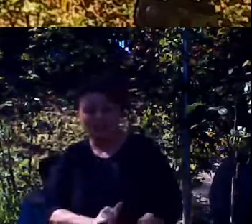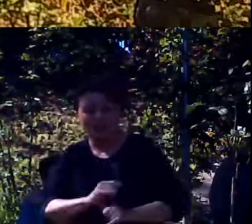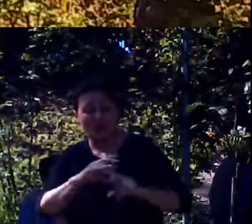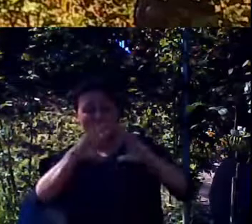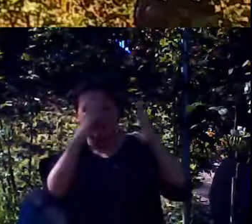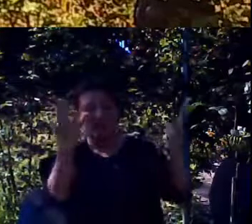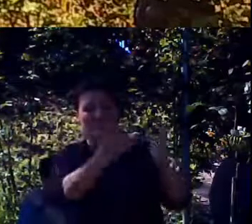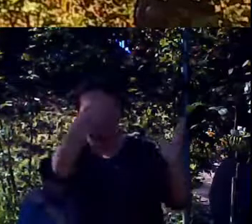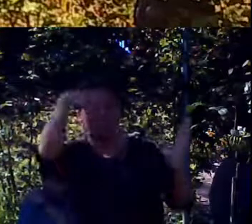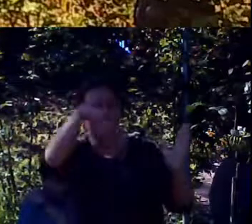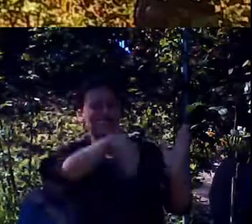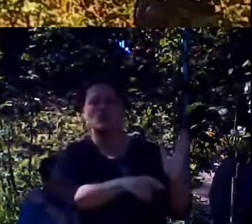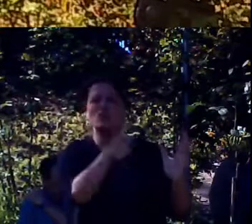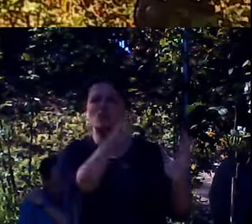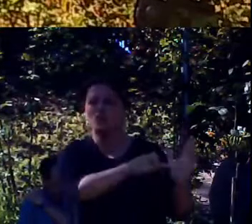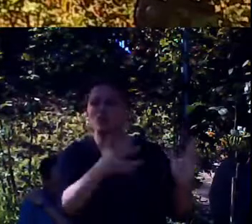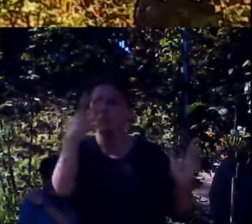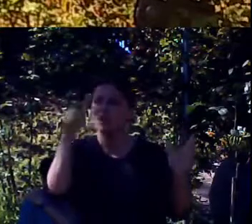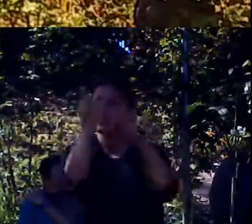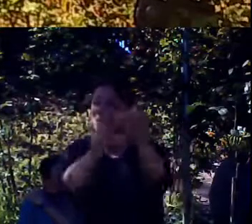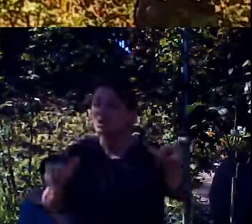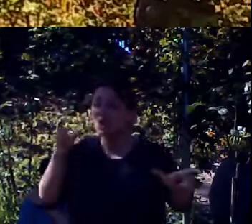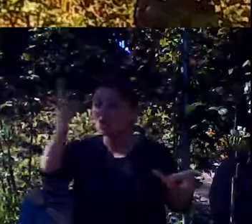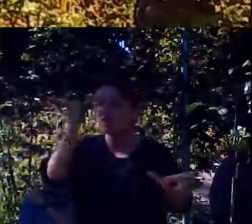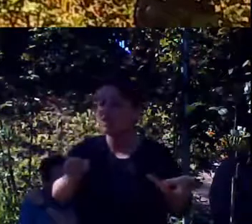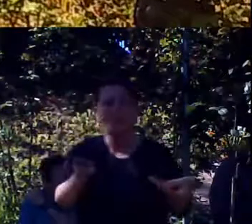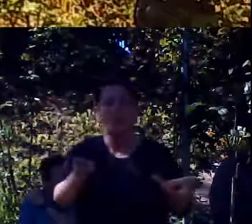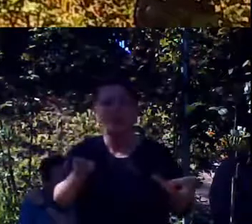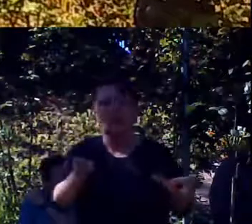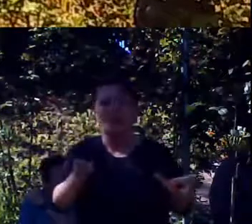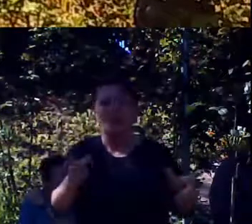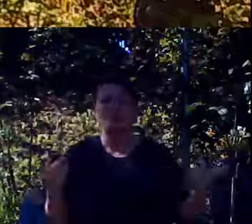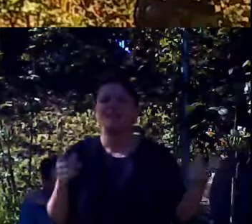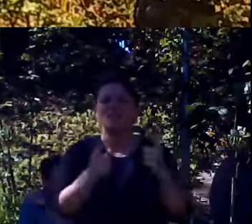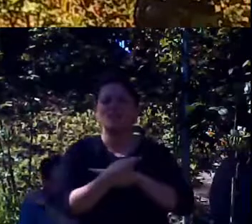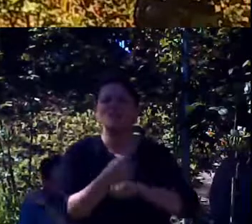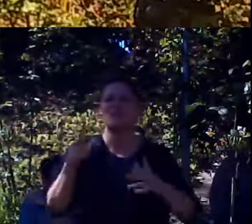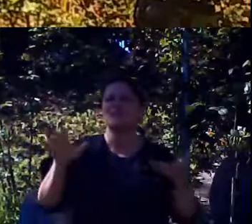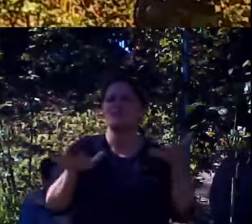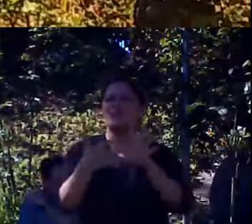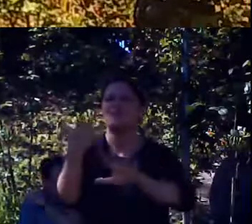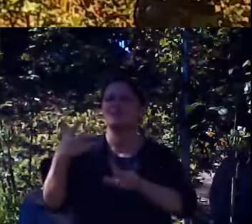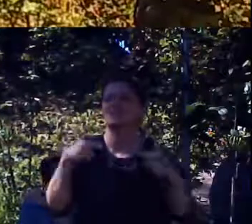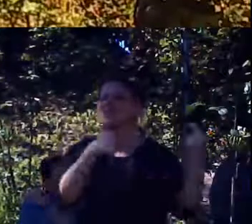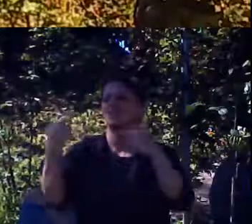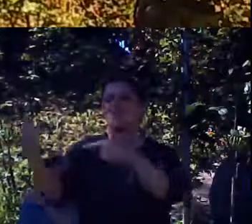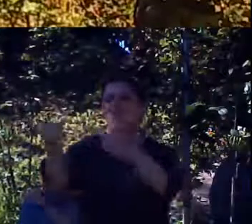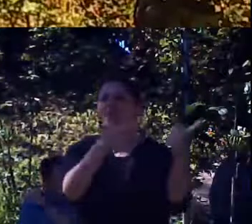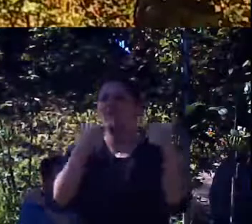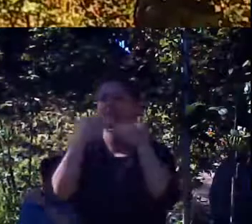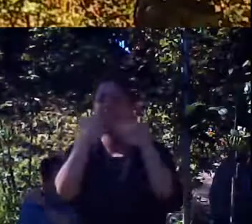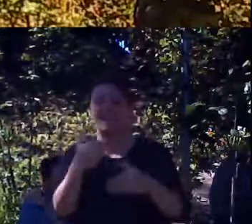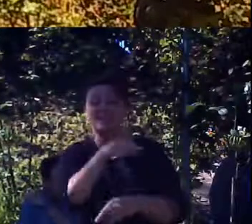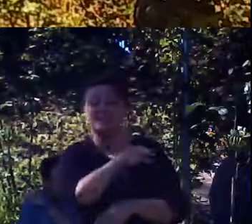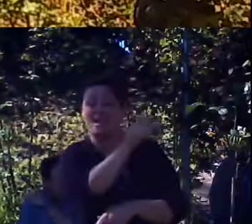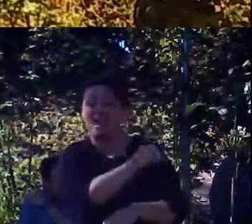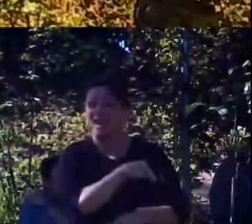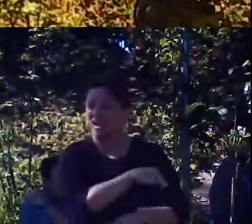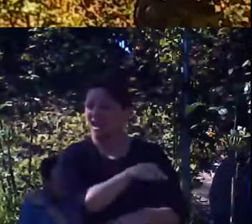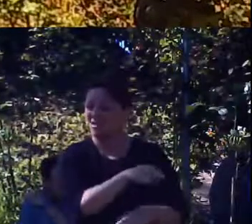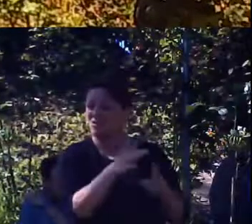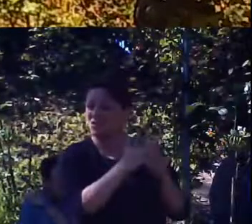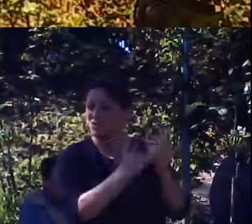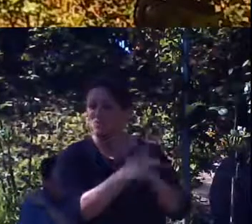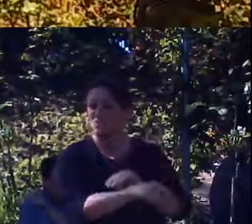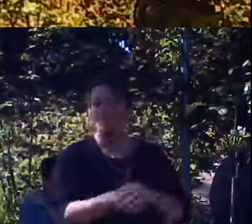per condannare il mondo ma perché è il mondo sia salvato per mezzo di lui ecco mi pare che questa